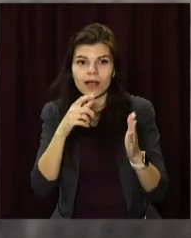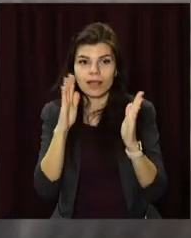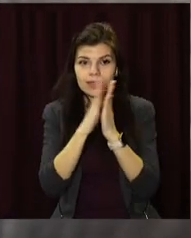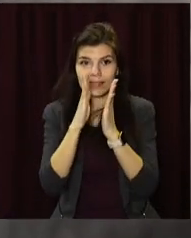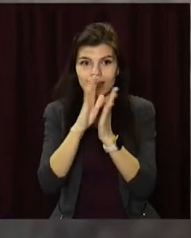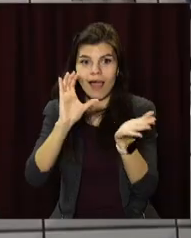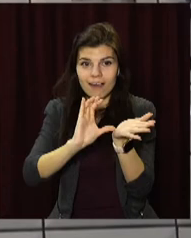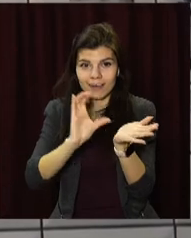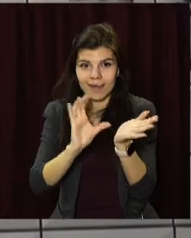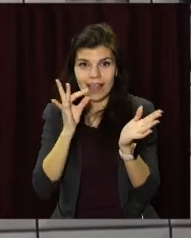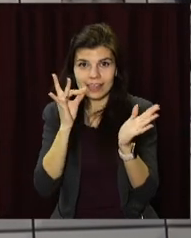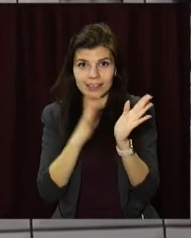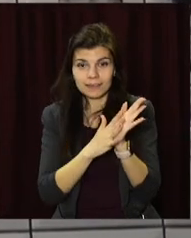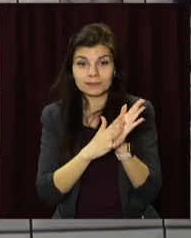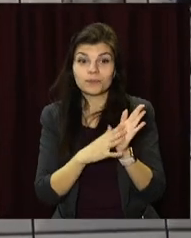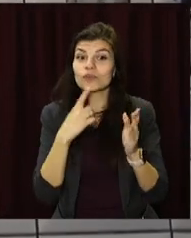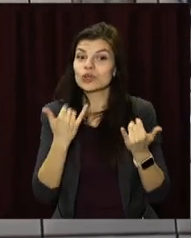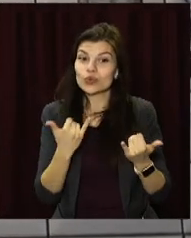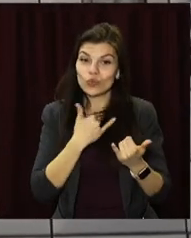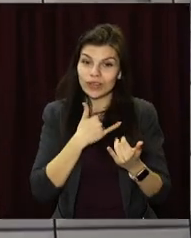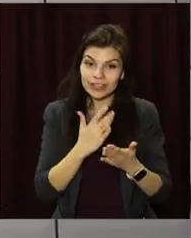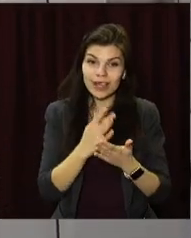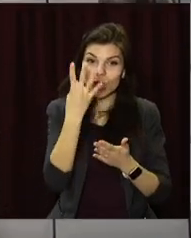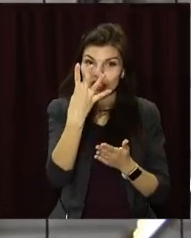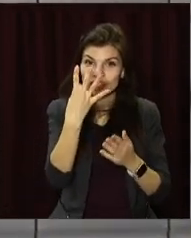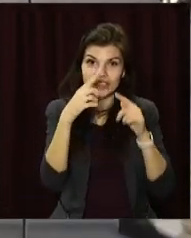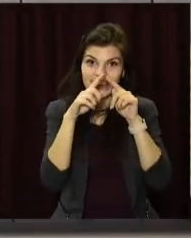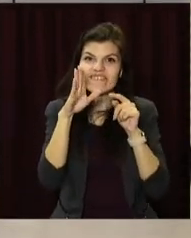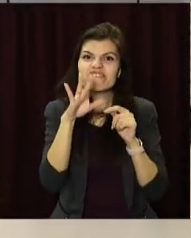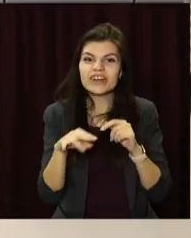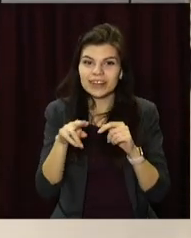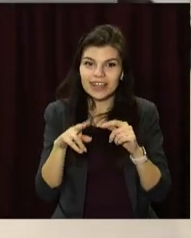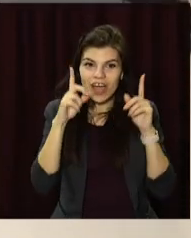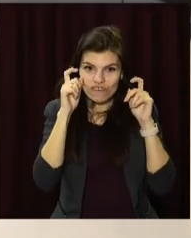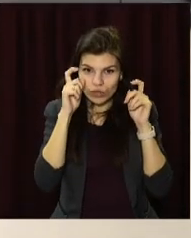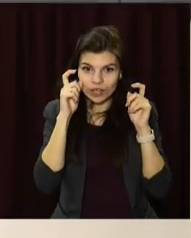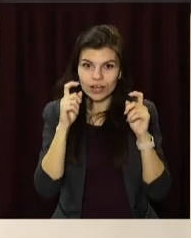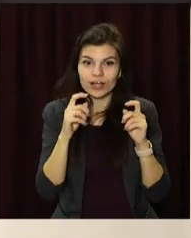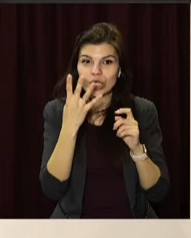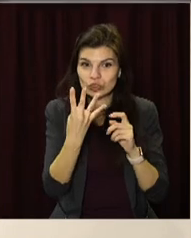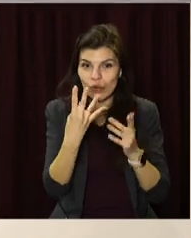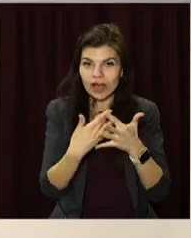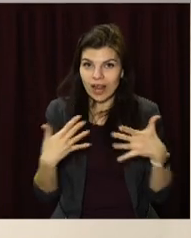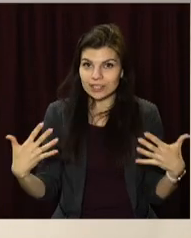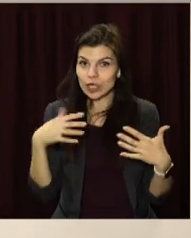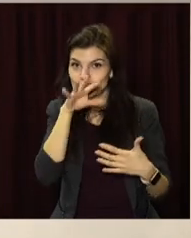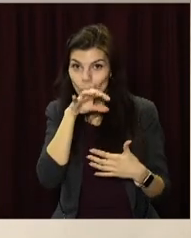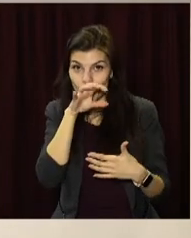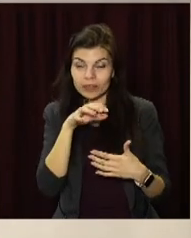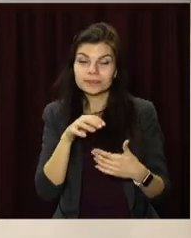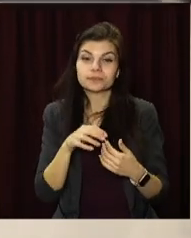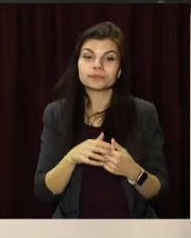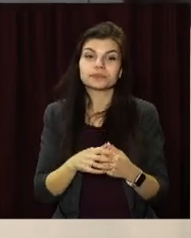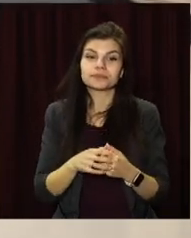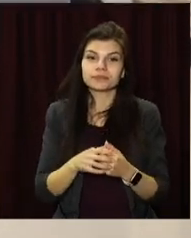на стаканчиках. Зараз у нас є 4 віда наклеїк з фотографіями 4 різних собачок.